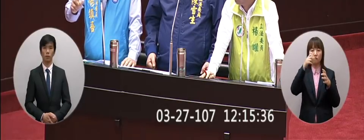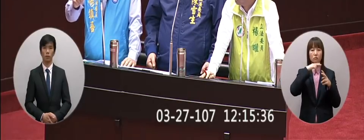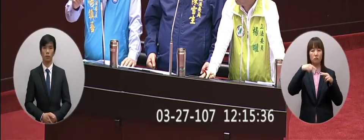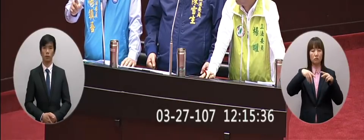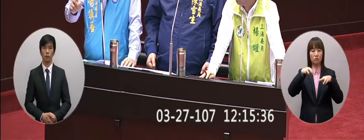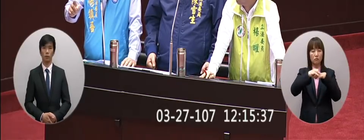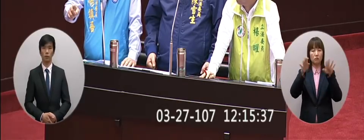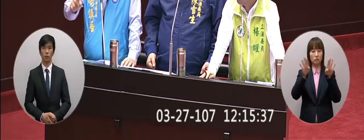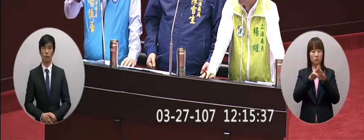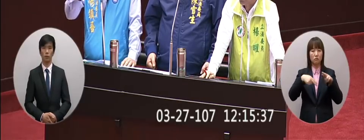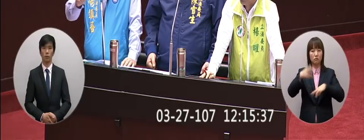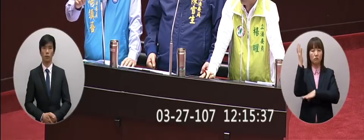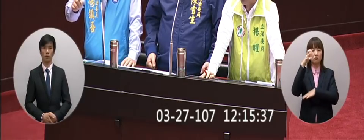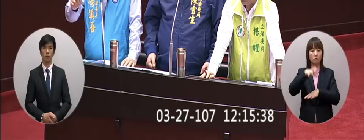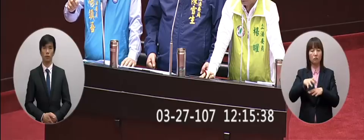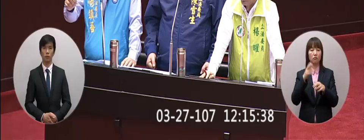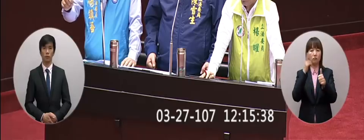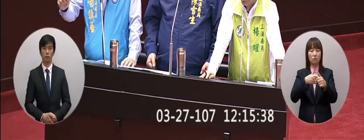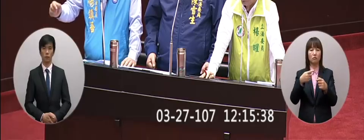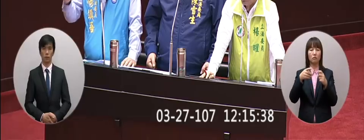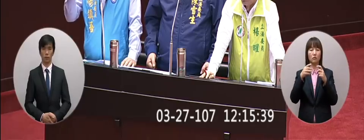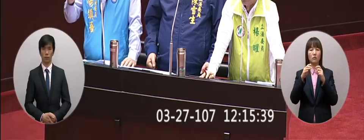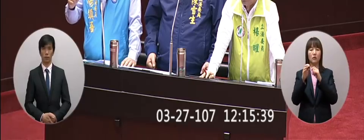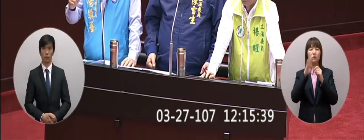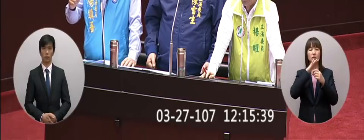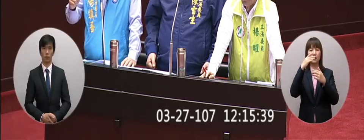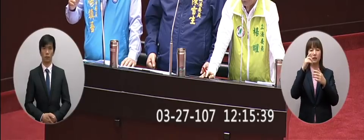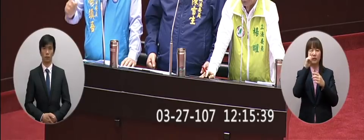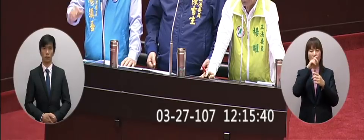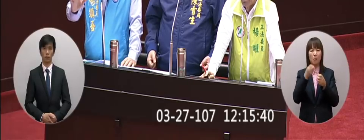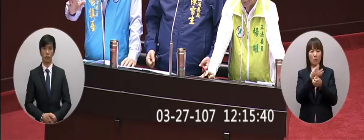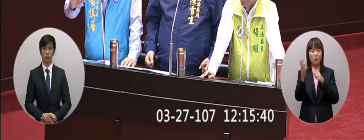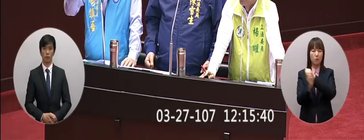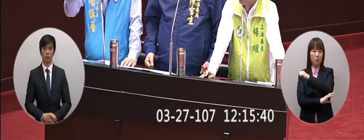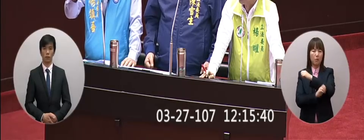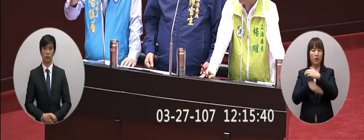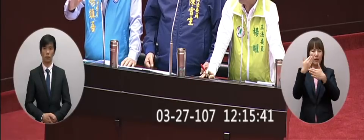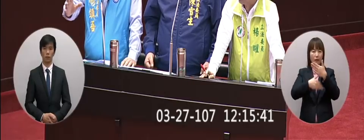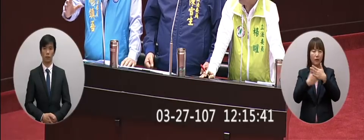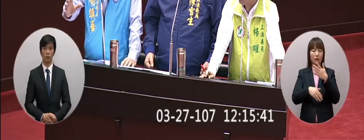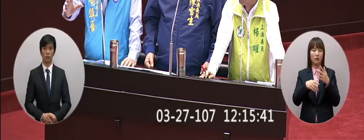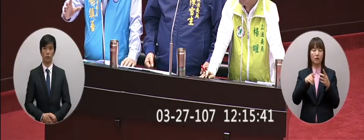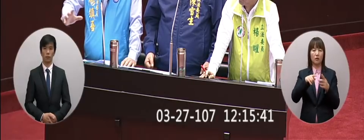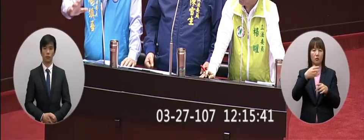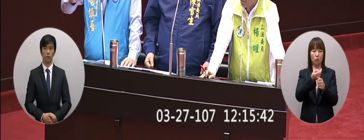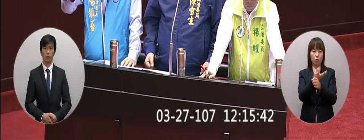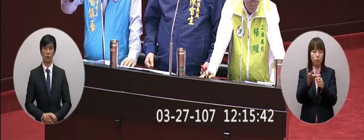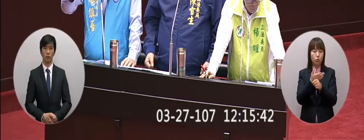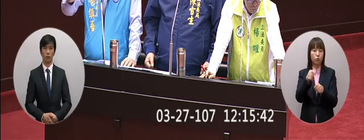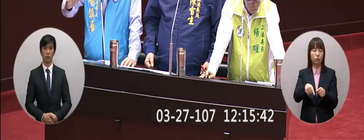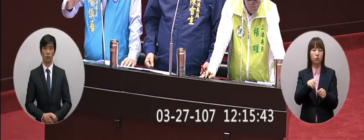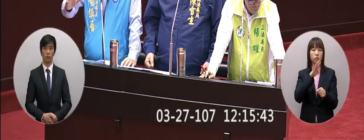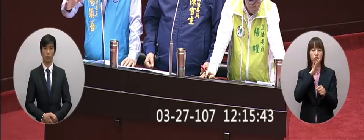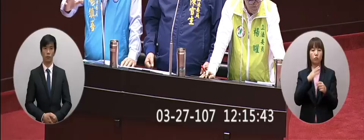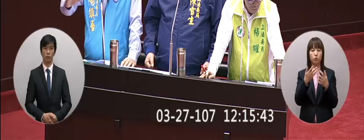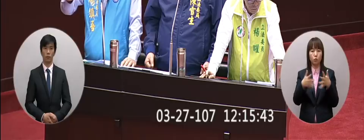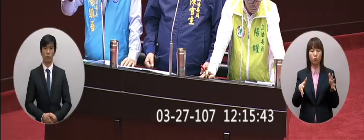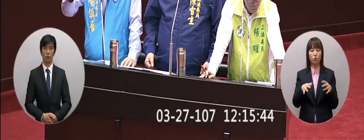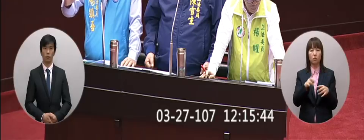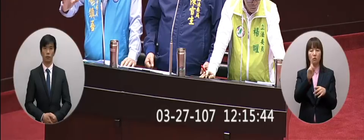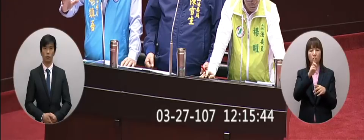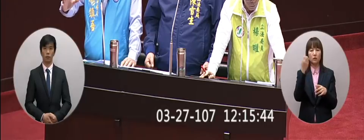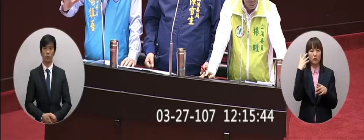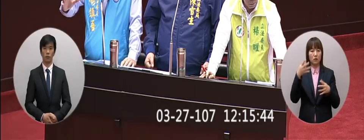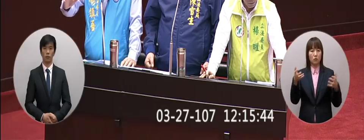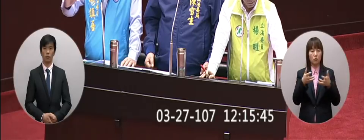行政院核定的叫做低碳示范岛，也就是说，在这个概念之下，岛上的所有的